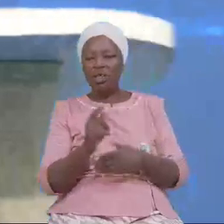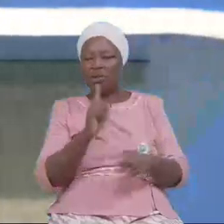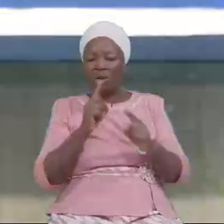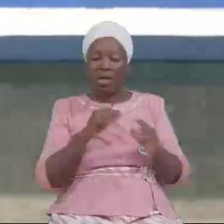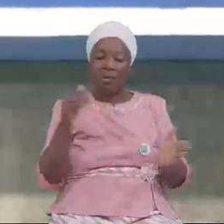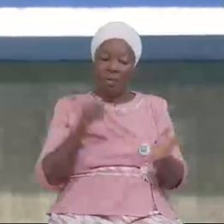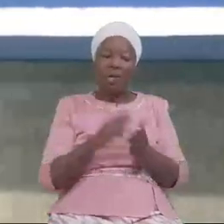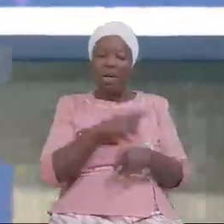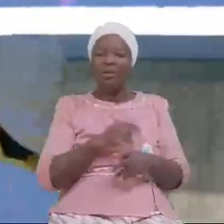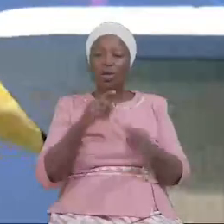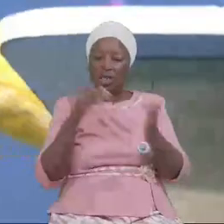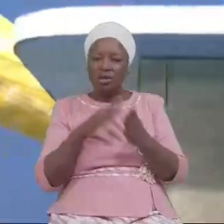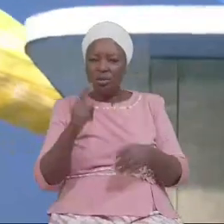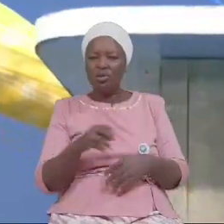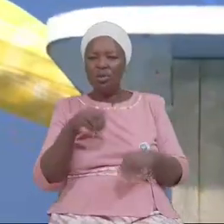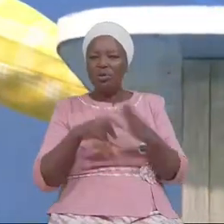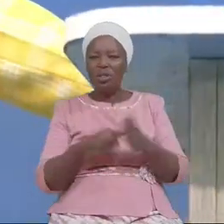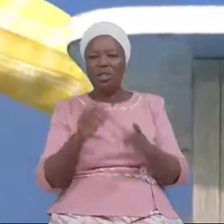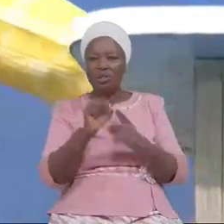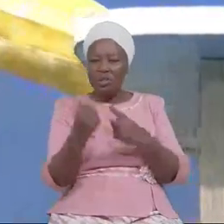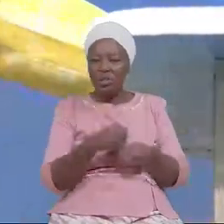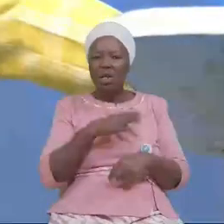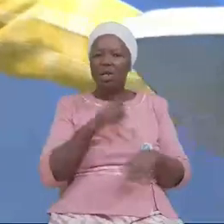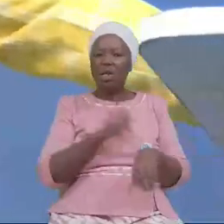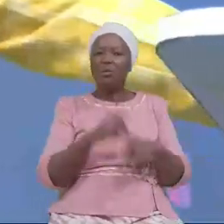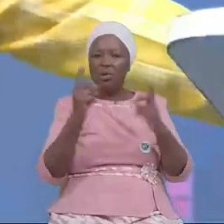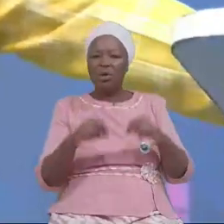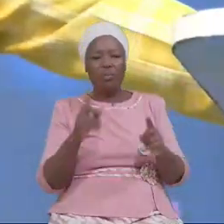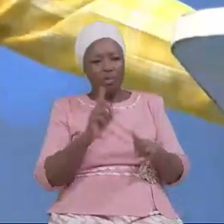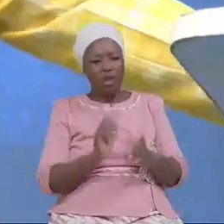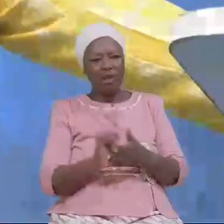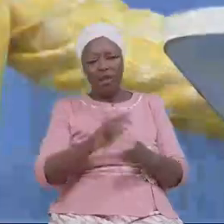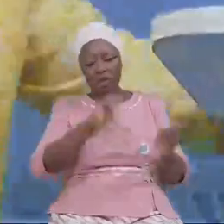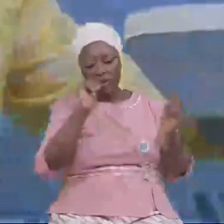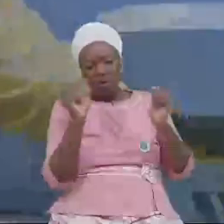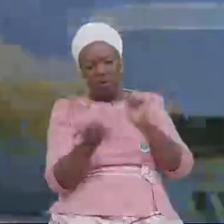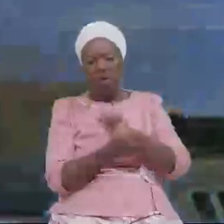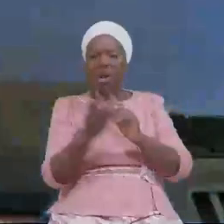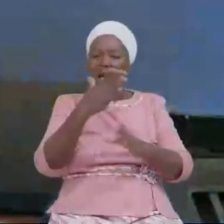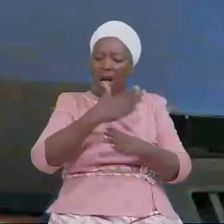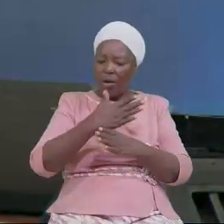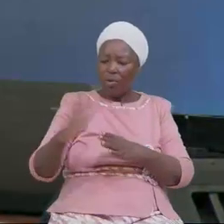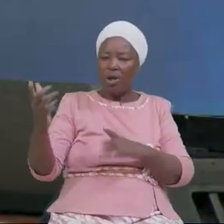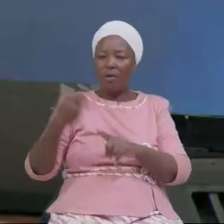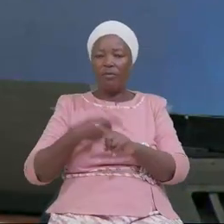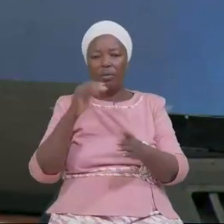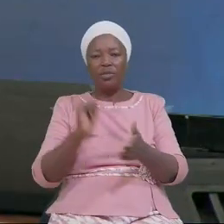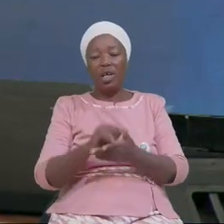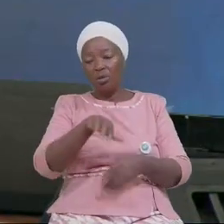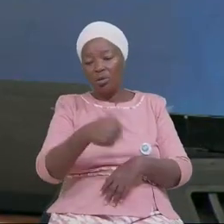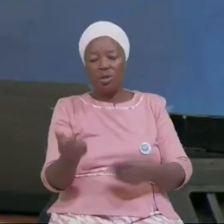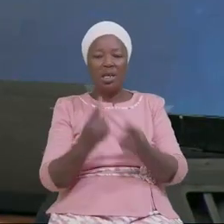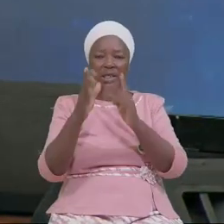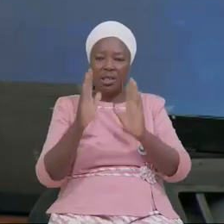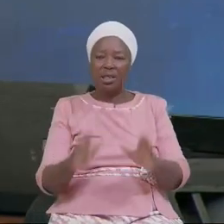cette situation. Un temps est arrivé dans sa vie. Il a fait dos à d'autres pécheurs